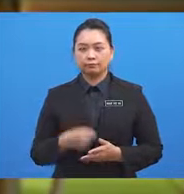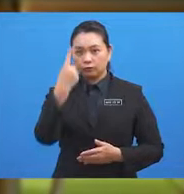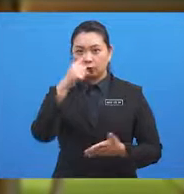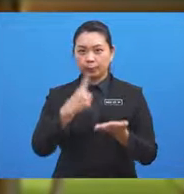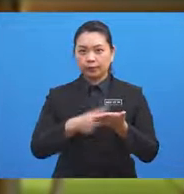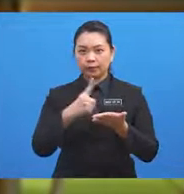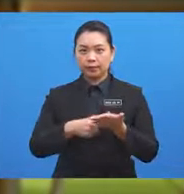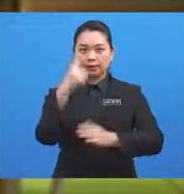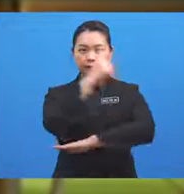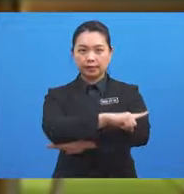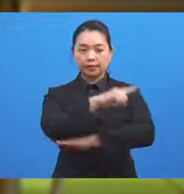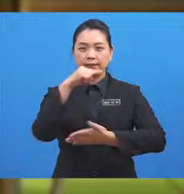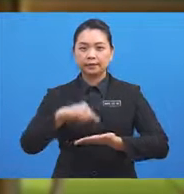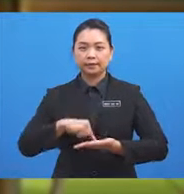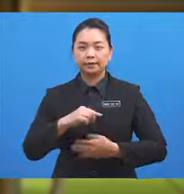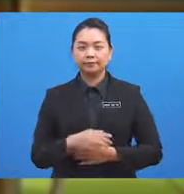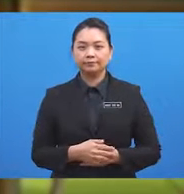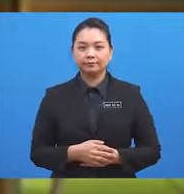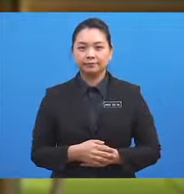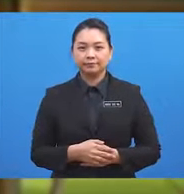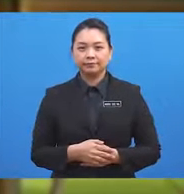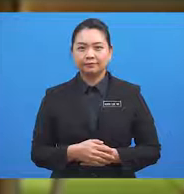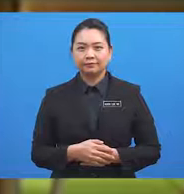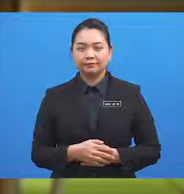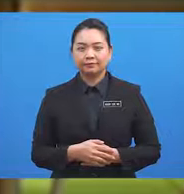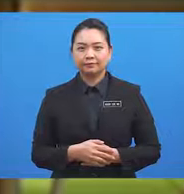kita pada hari ini.